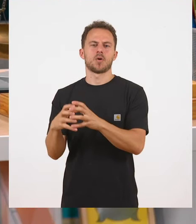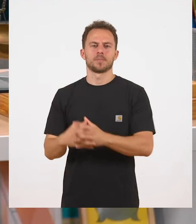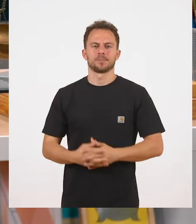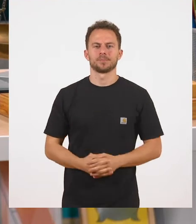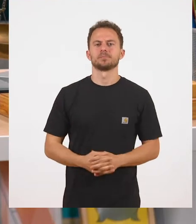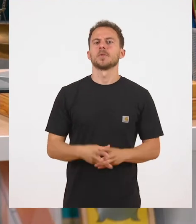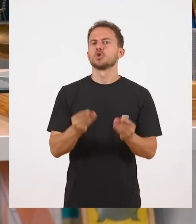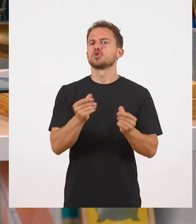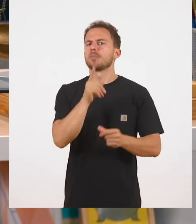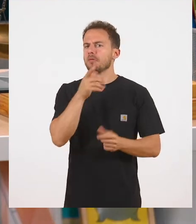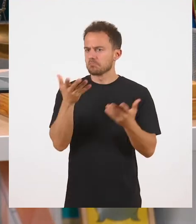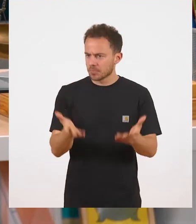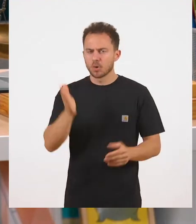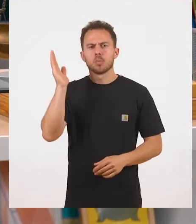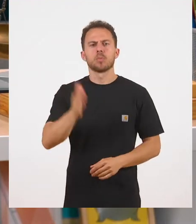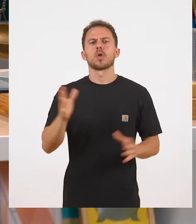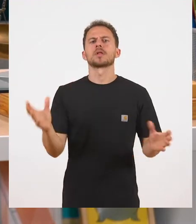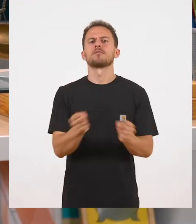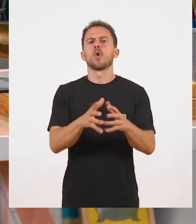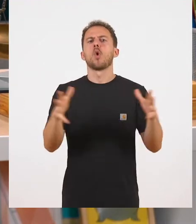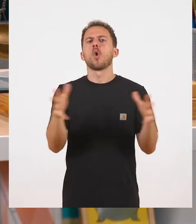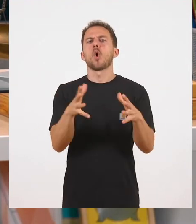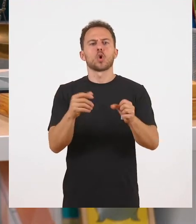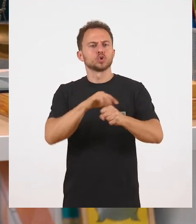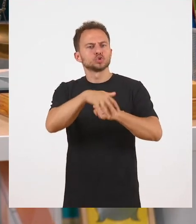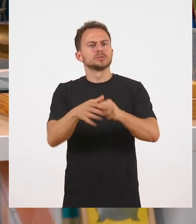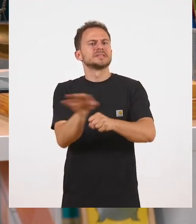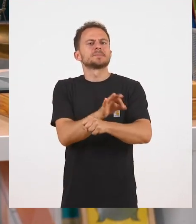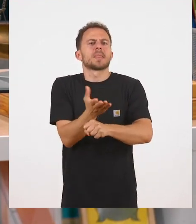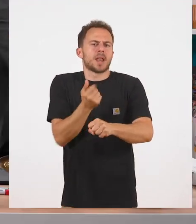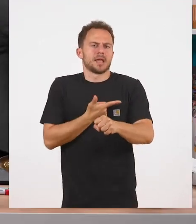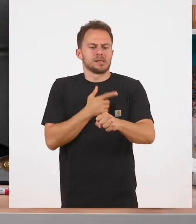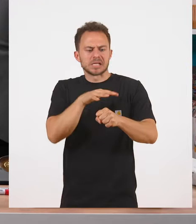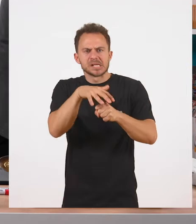να υπολογίσουμε τον όγκο ενός σώματος με ακανόνιστο σχήμα.